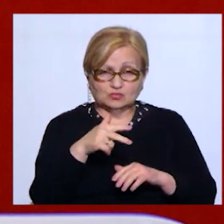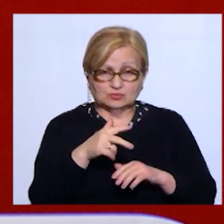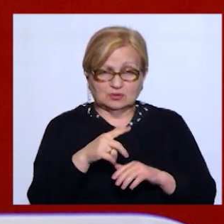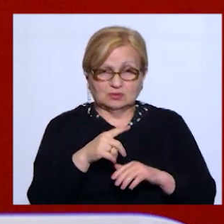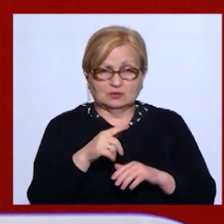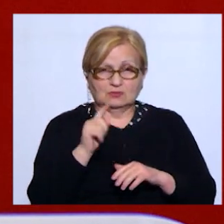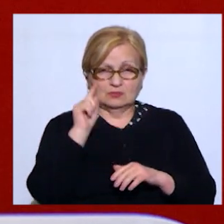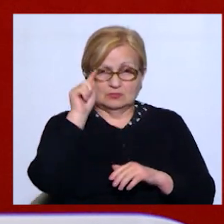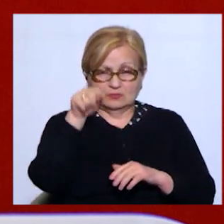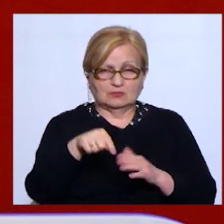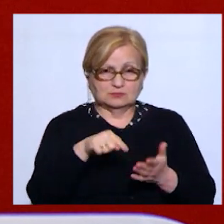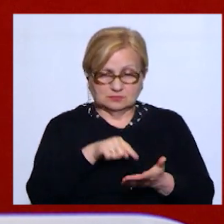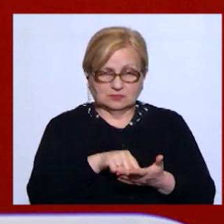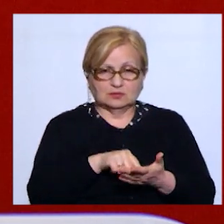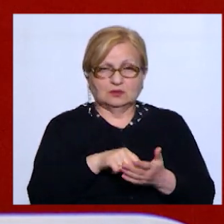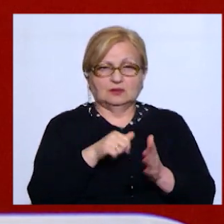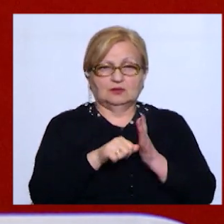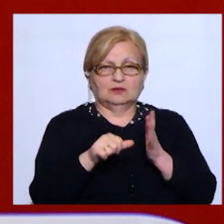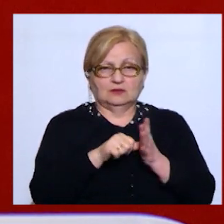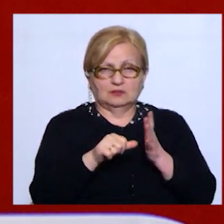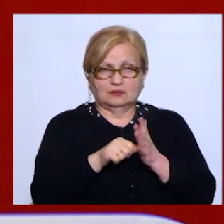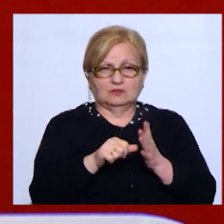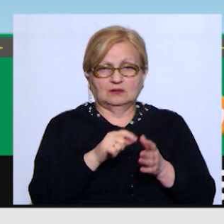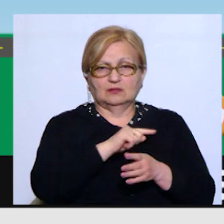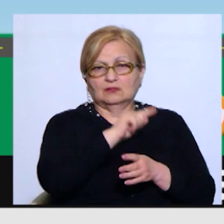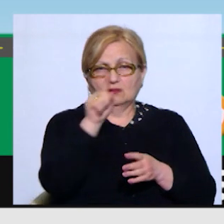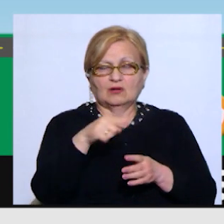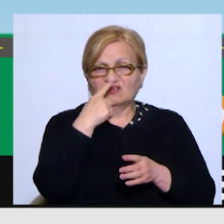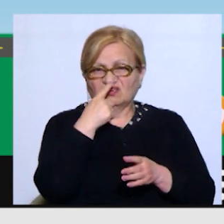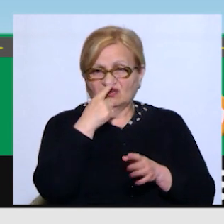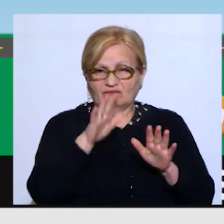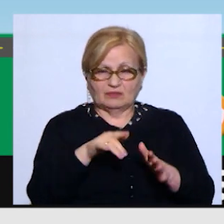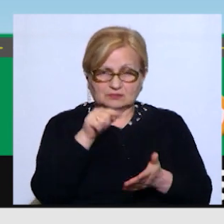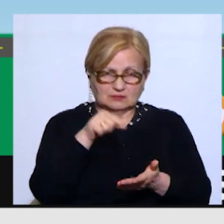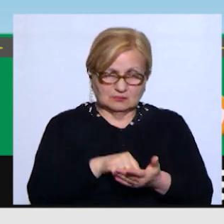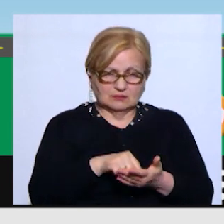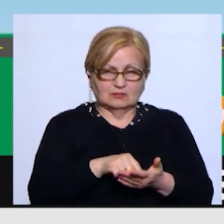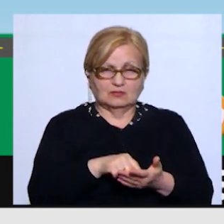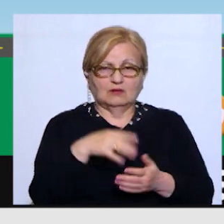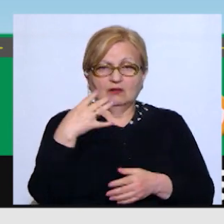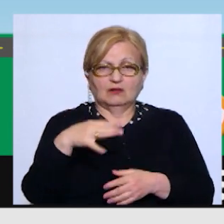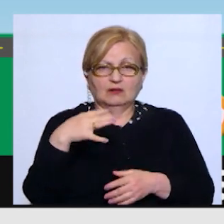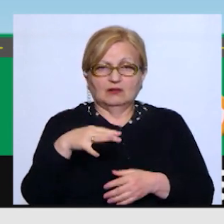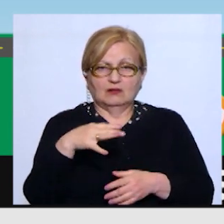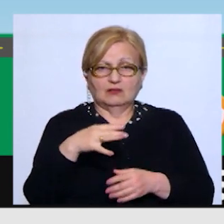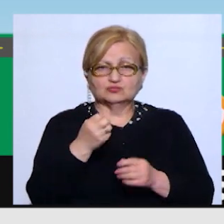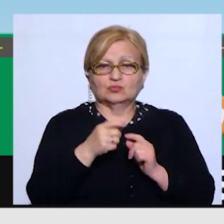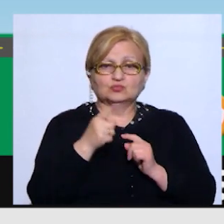გრადუსიანი, დაეცა გარკვეულ წერტილში, როცა იყო 60 გრადუსიანი, იგივე წერტილში დაეცა, თუმცა 40